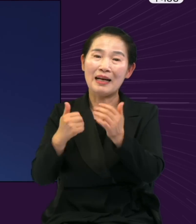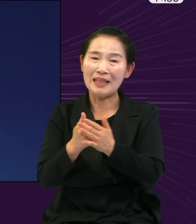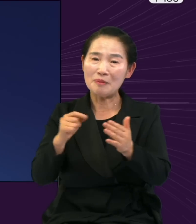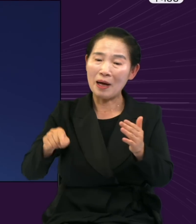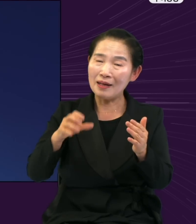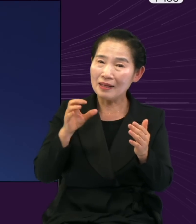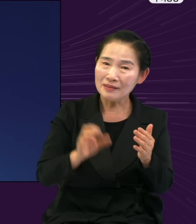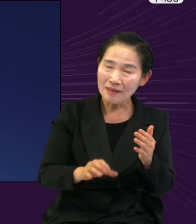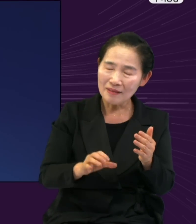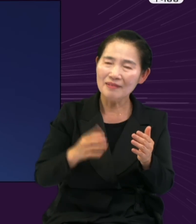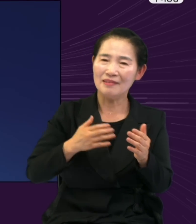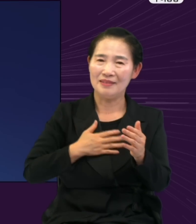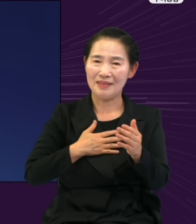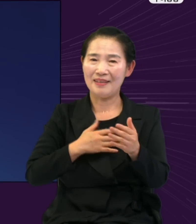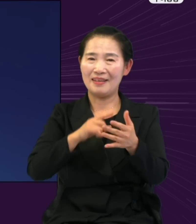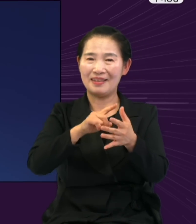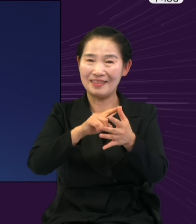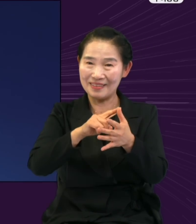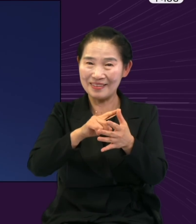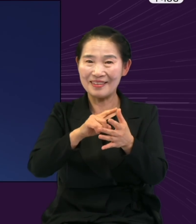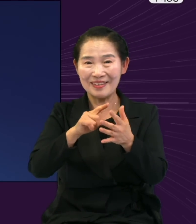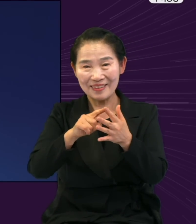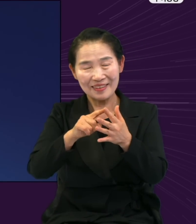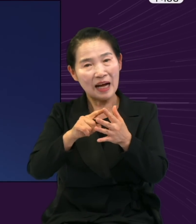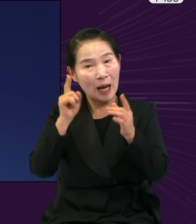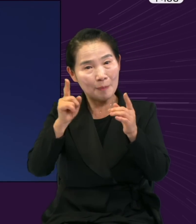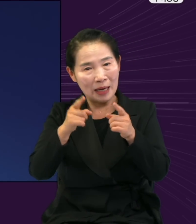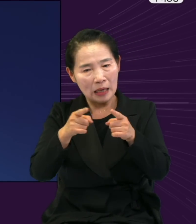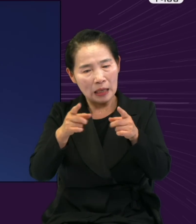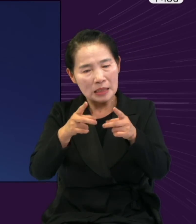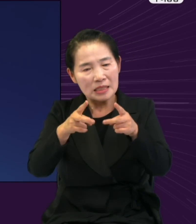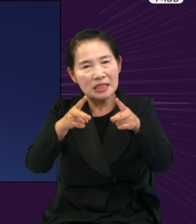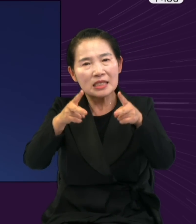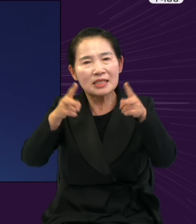아름다운 교회로 지금 한 2층쯤 지어져 간 것 같습니다.